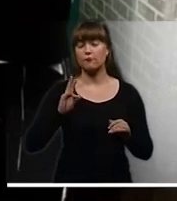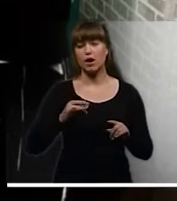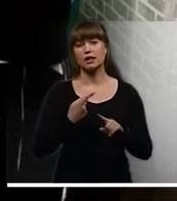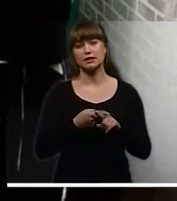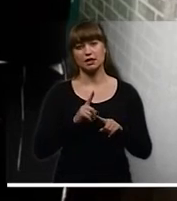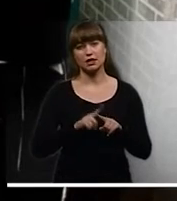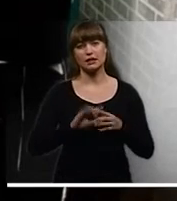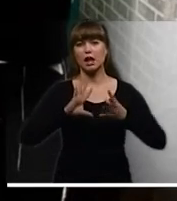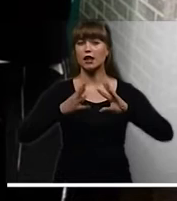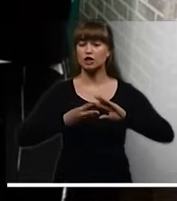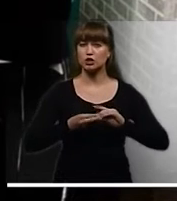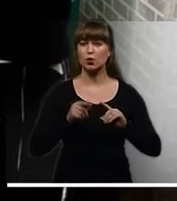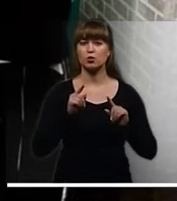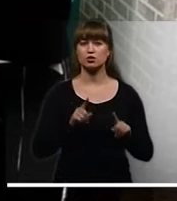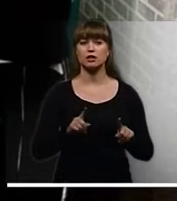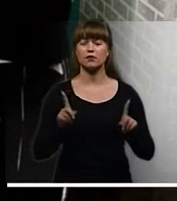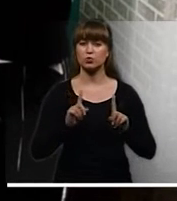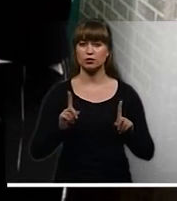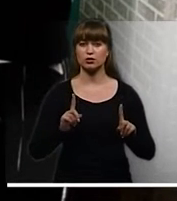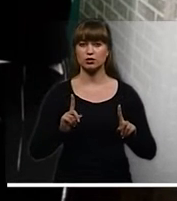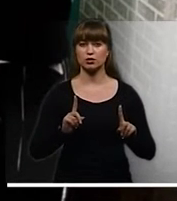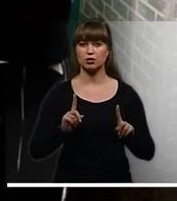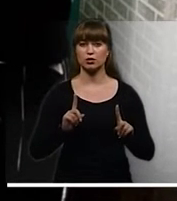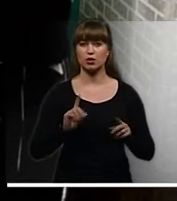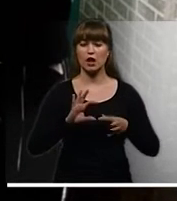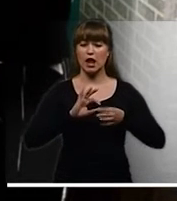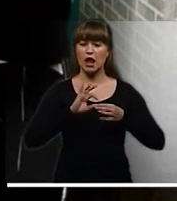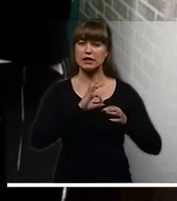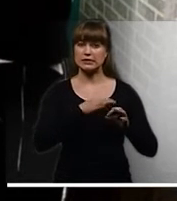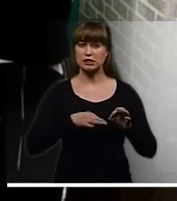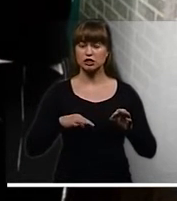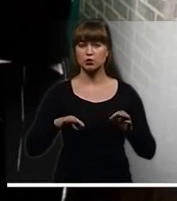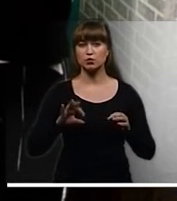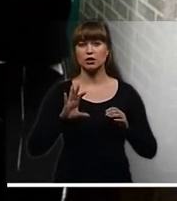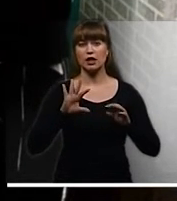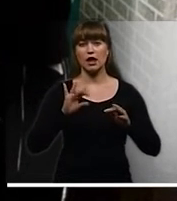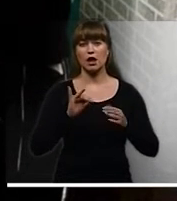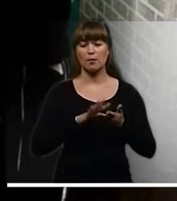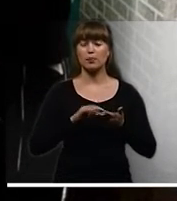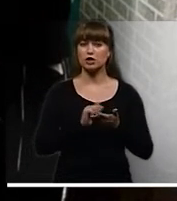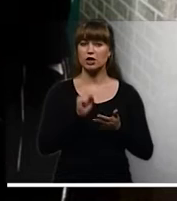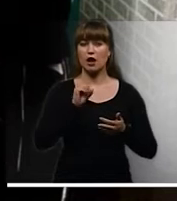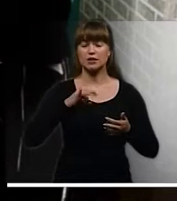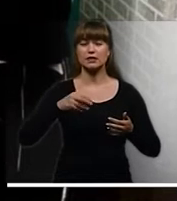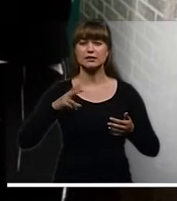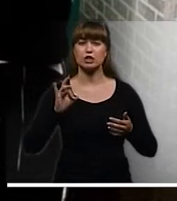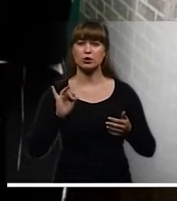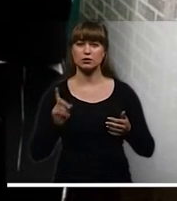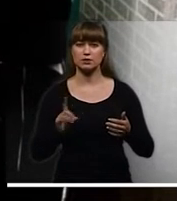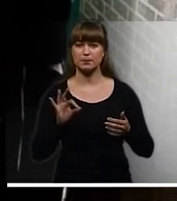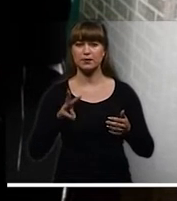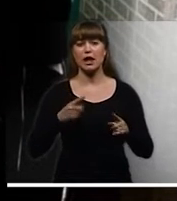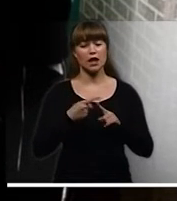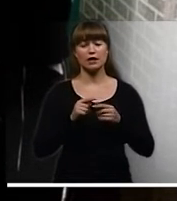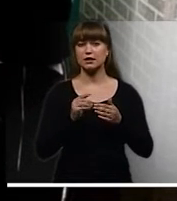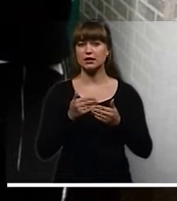это итог уже того, что сосуды коронарные поражены атеросклерозом. И это происходит